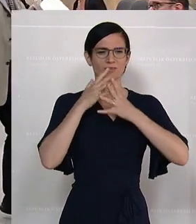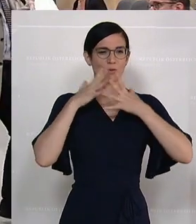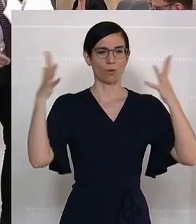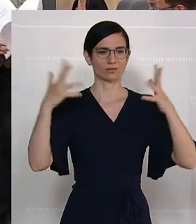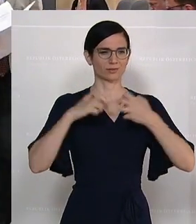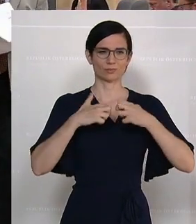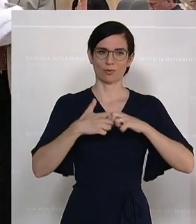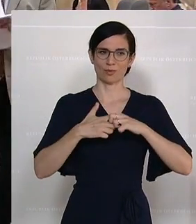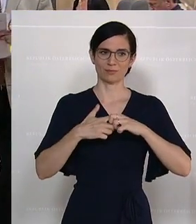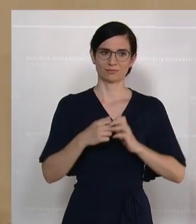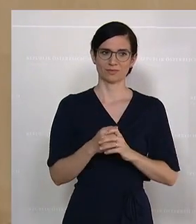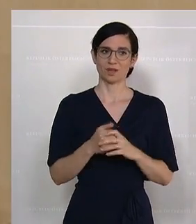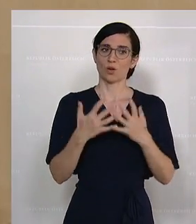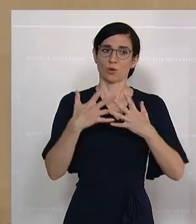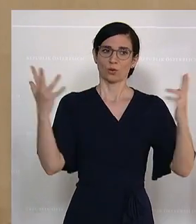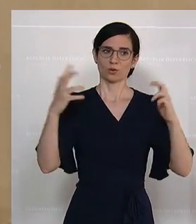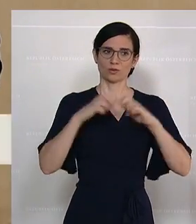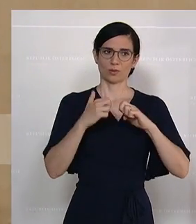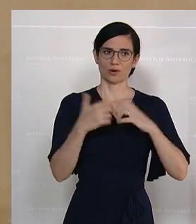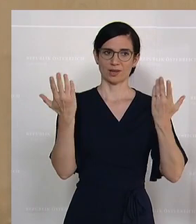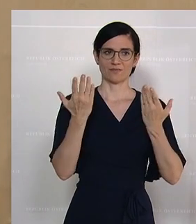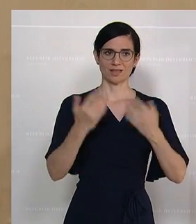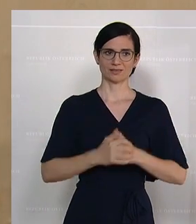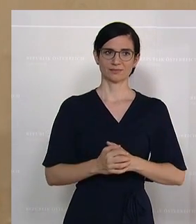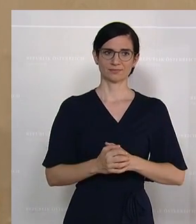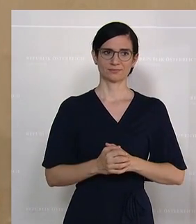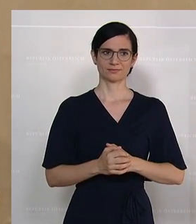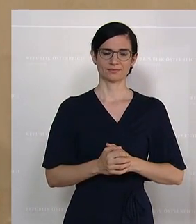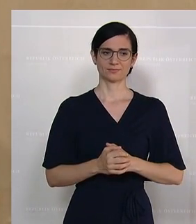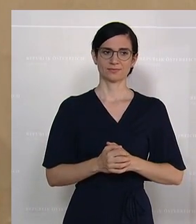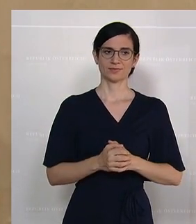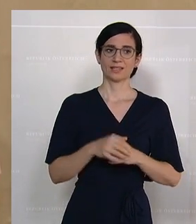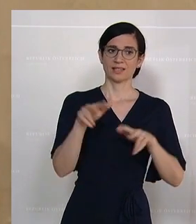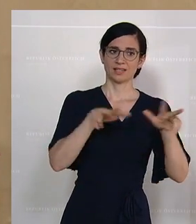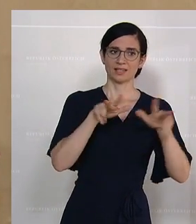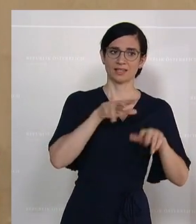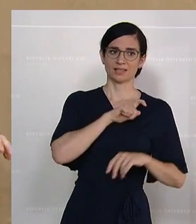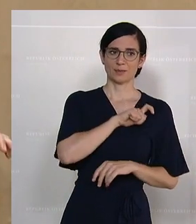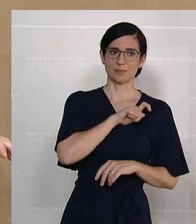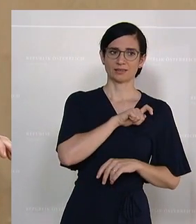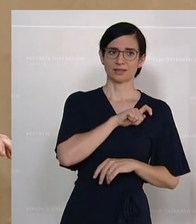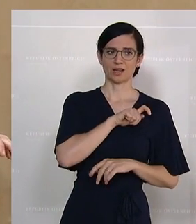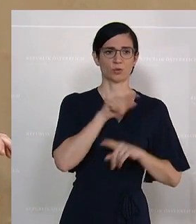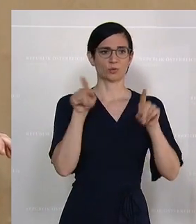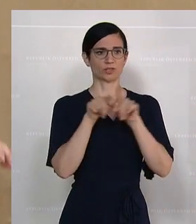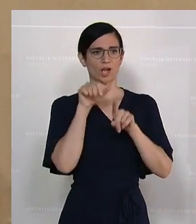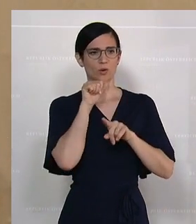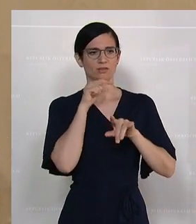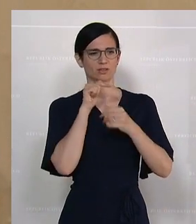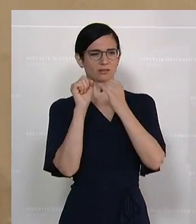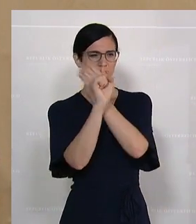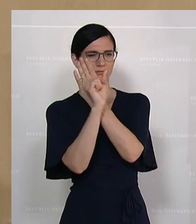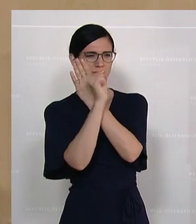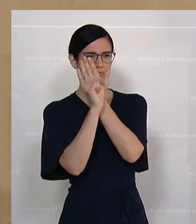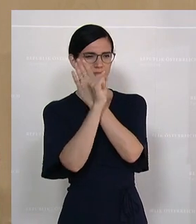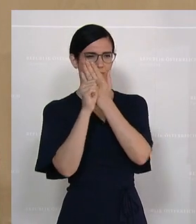und das riesengroße problem besteht darin dass weder die regierenden parteien noch die scheine opposition aus